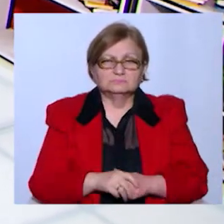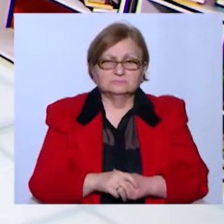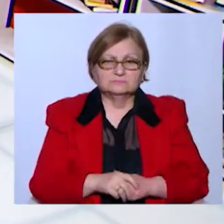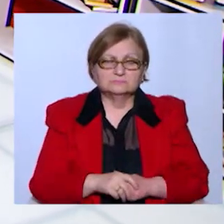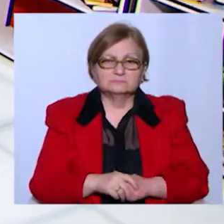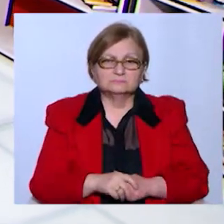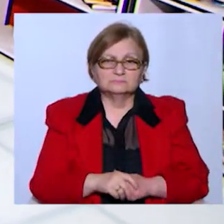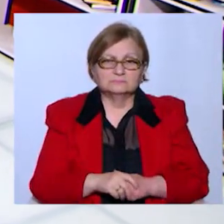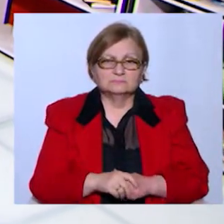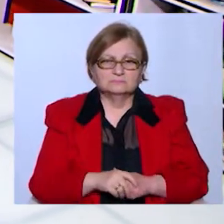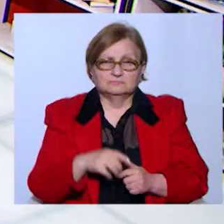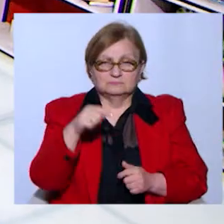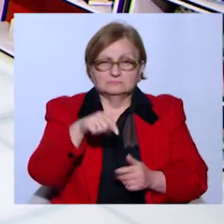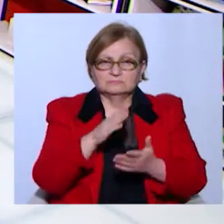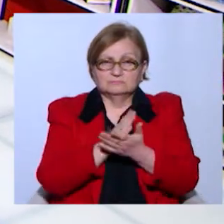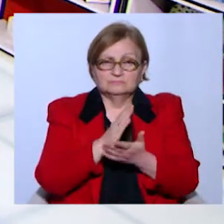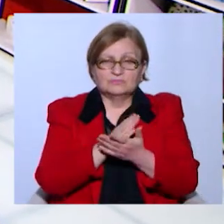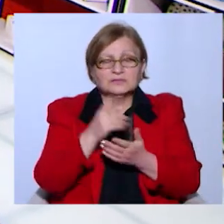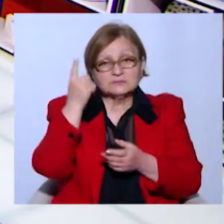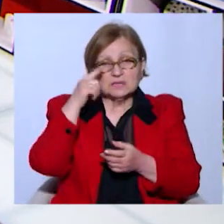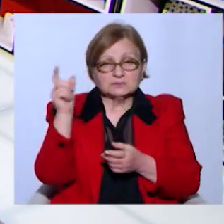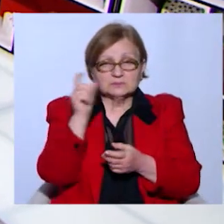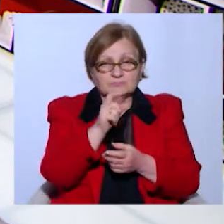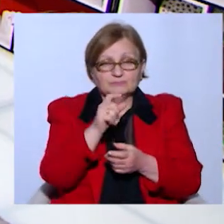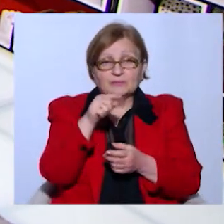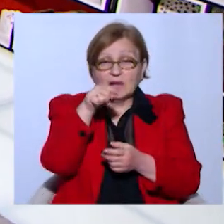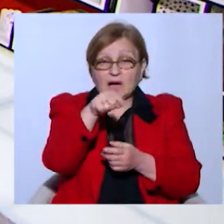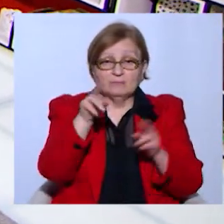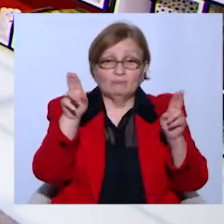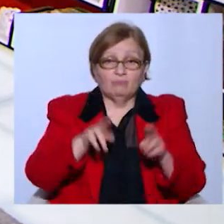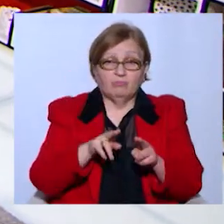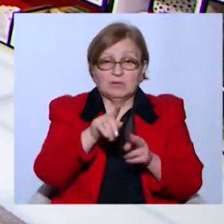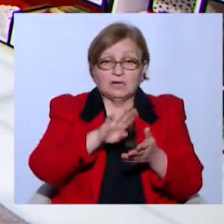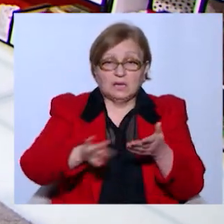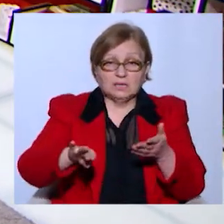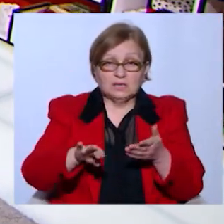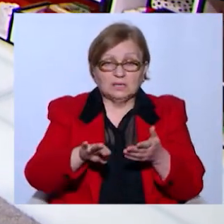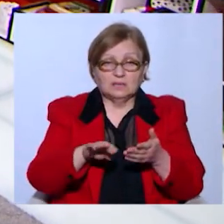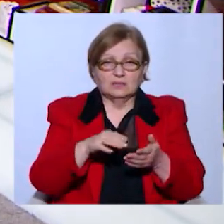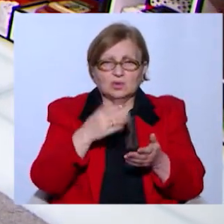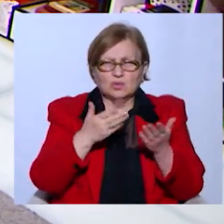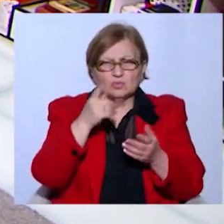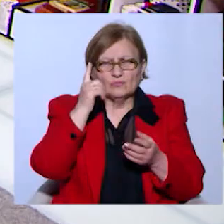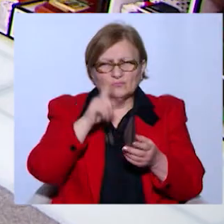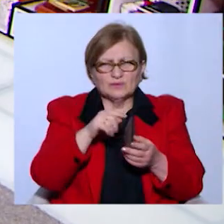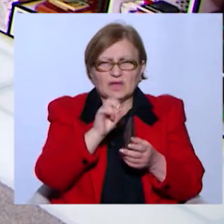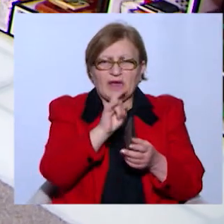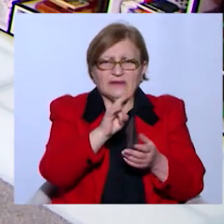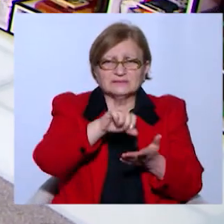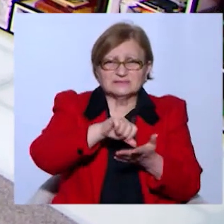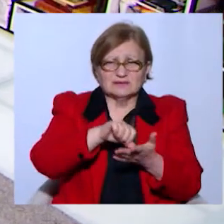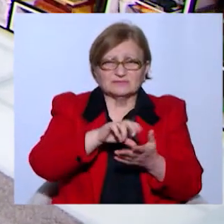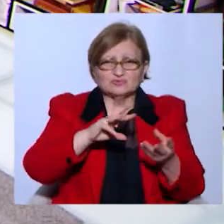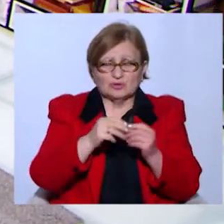და არსებობს ისეთი ამოცანებიც, რომელიც აი ამ ფორმულის გარეშე, მაგალითად, პირობითად რო ვიცოდეთ n წევრის